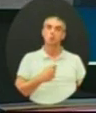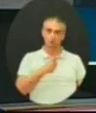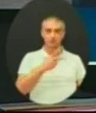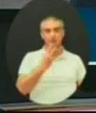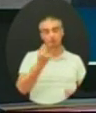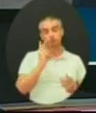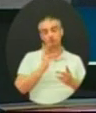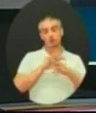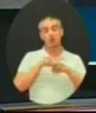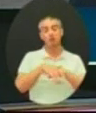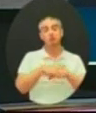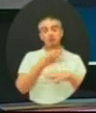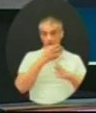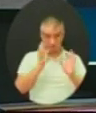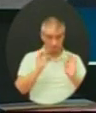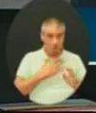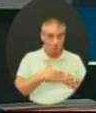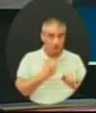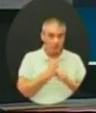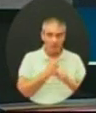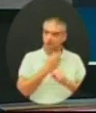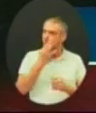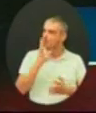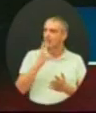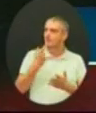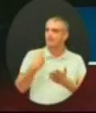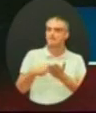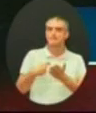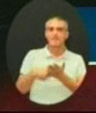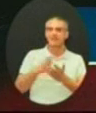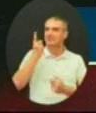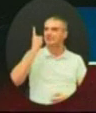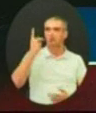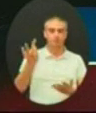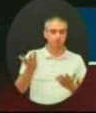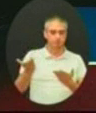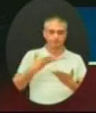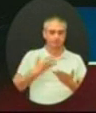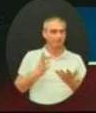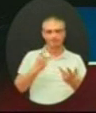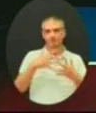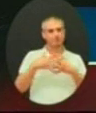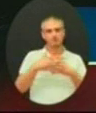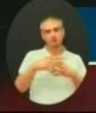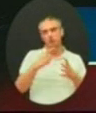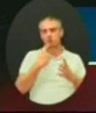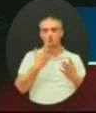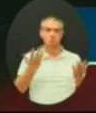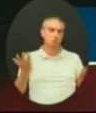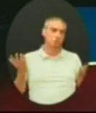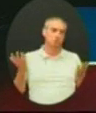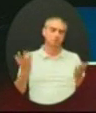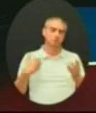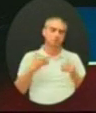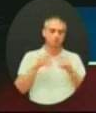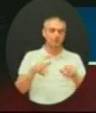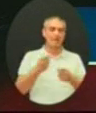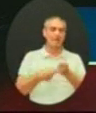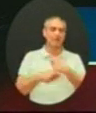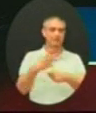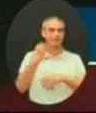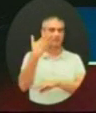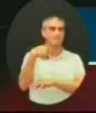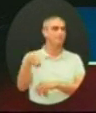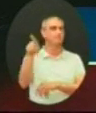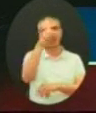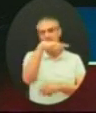להשפיע על ההסכם, השאלה אם באמת רוצים לעשות את זה. וגם מה יהיה מחיר של איום שאין בצידו, כלומר, אם ארצות הברית אומרת שהיא תגביל את העסקים שלהם, מדינות